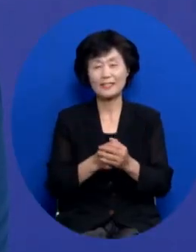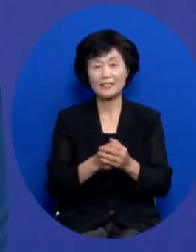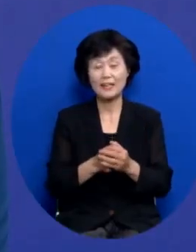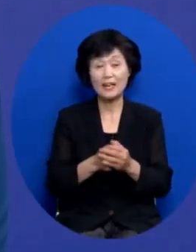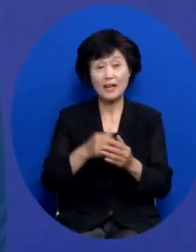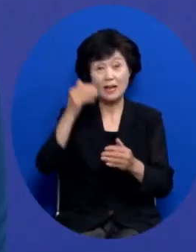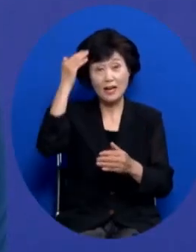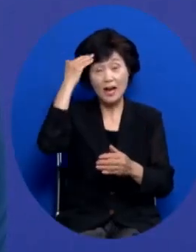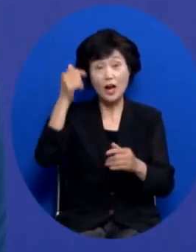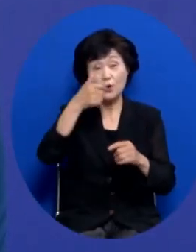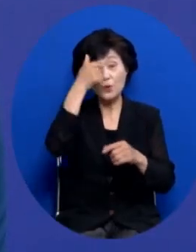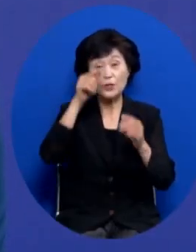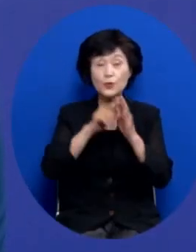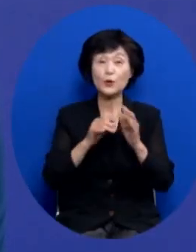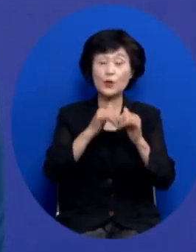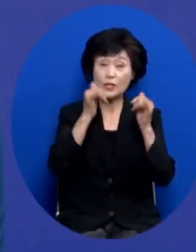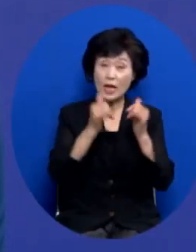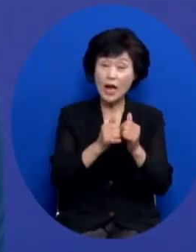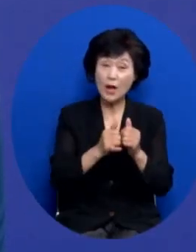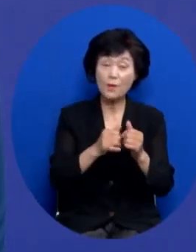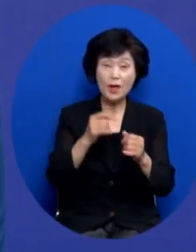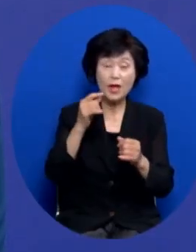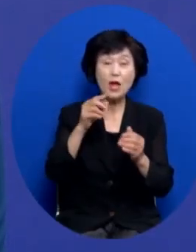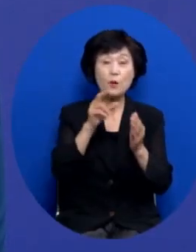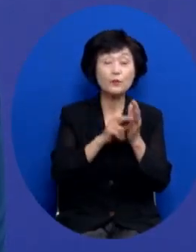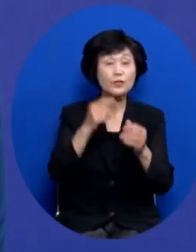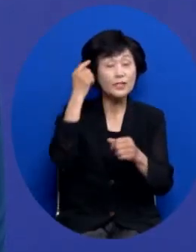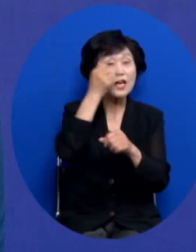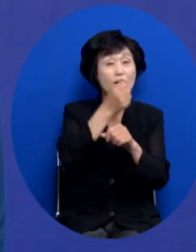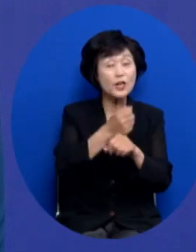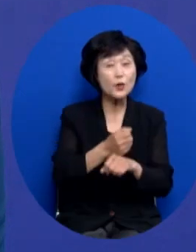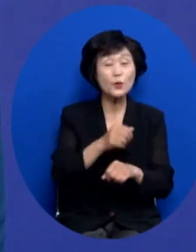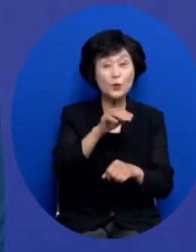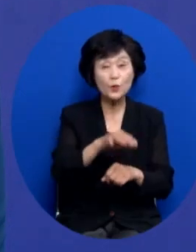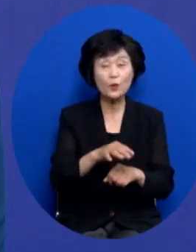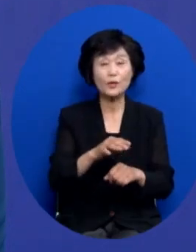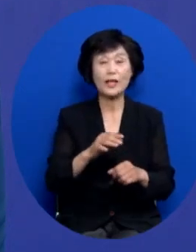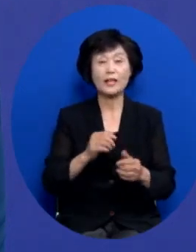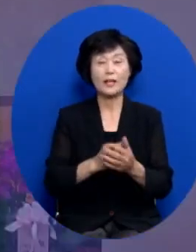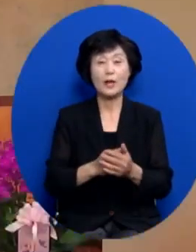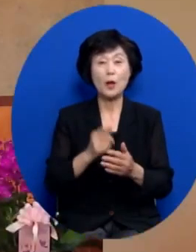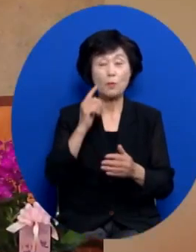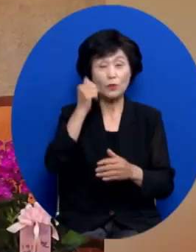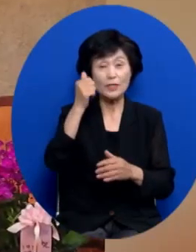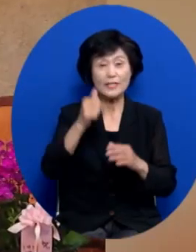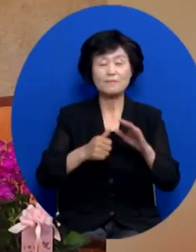한국 기독교 사회문제연구원 신임 원장에 신승민 목사가 취임했습니다.